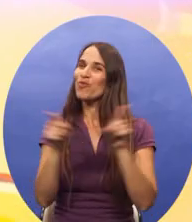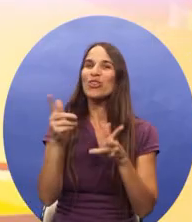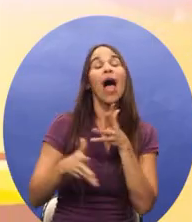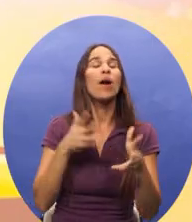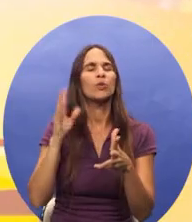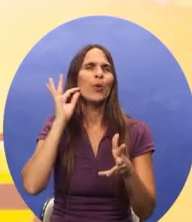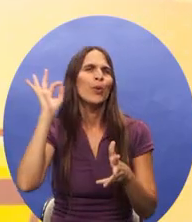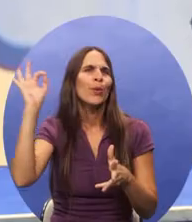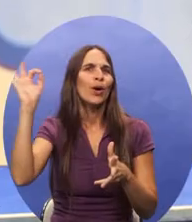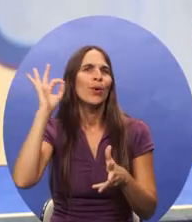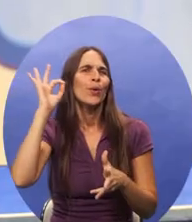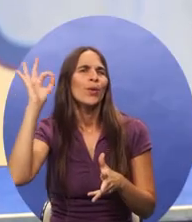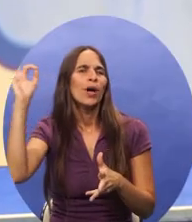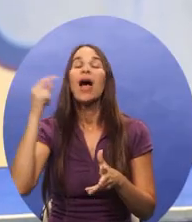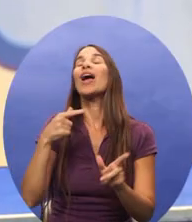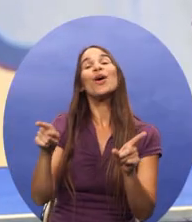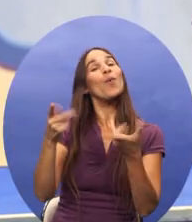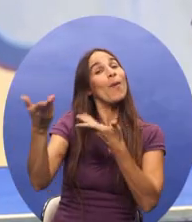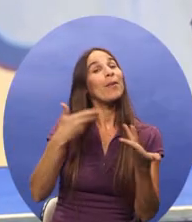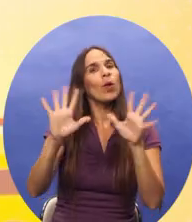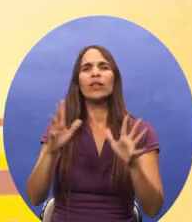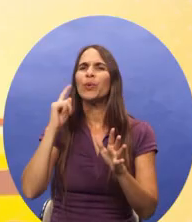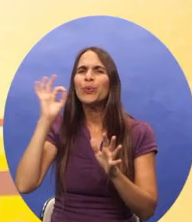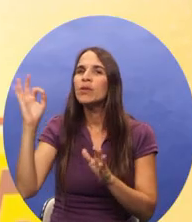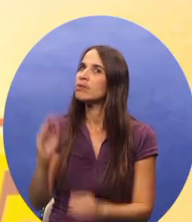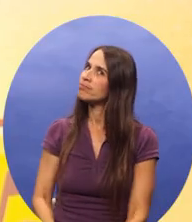כמו שאמרתי, ברוכים הבאים לעוד תוכנית של דרור אני